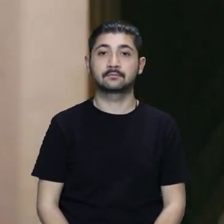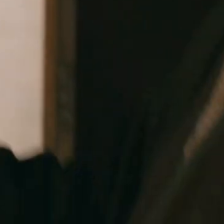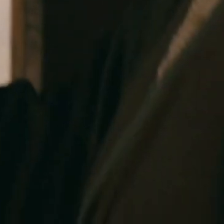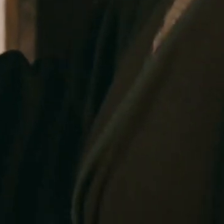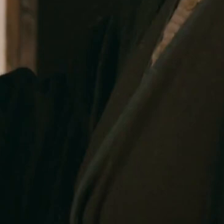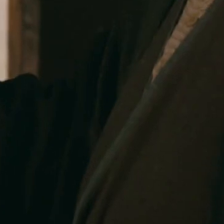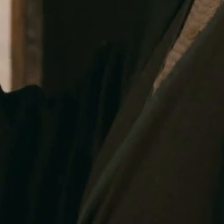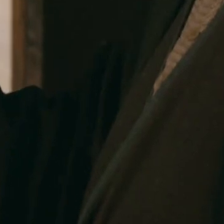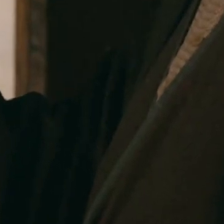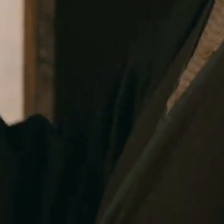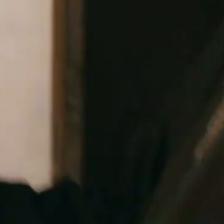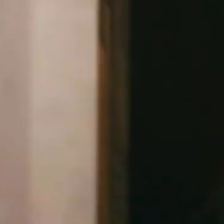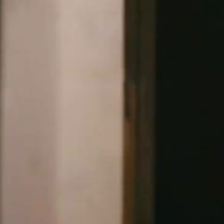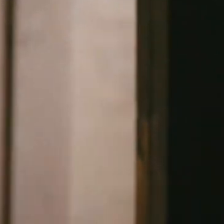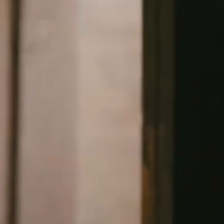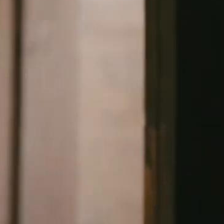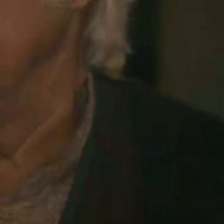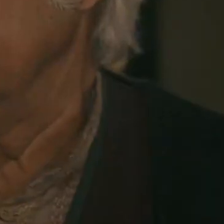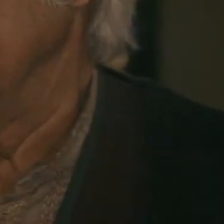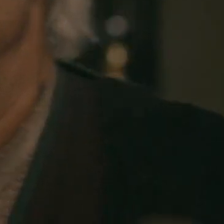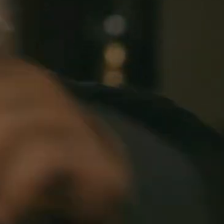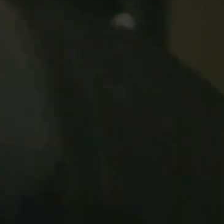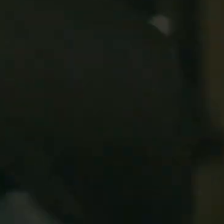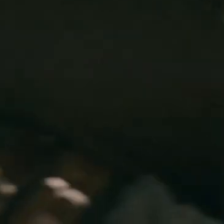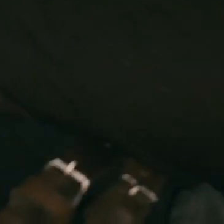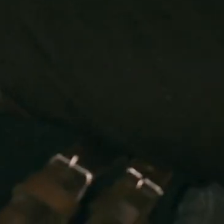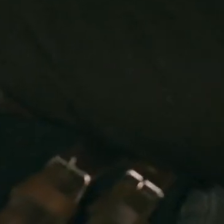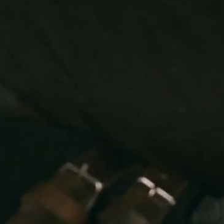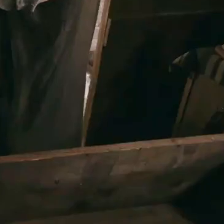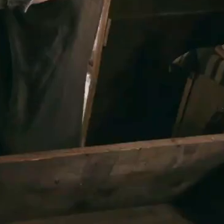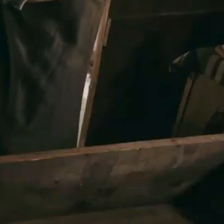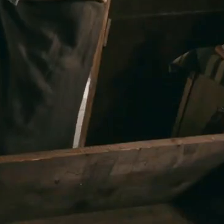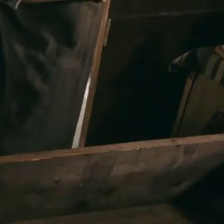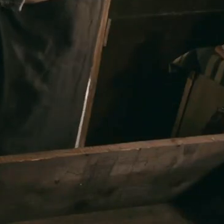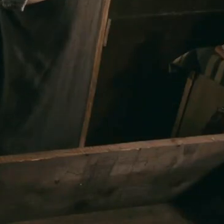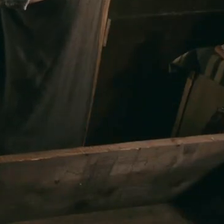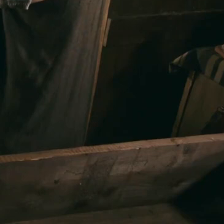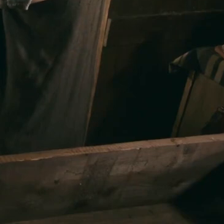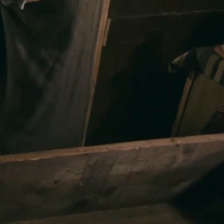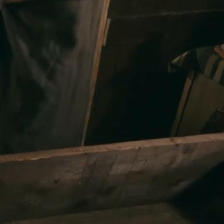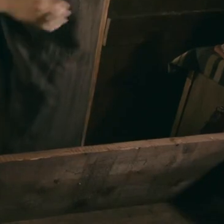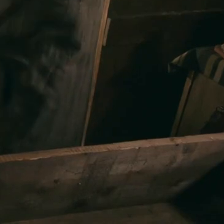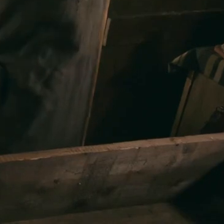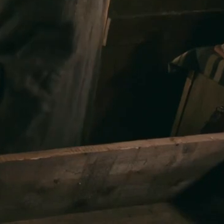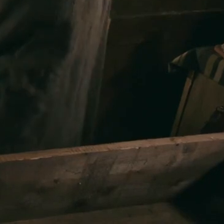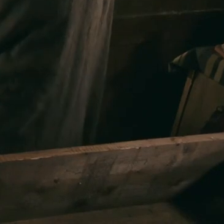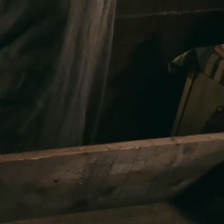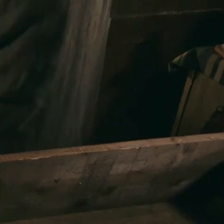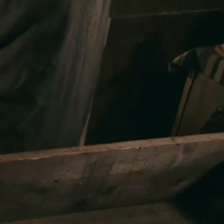Mehmet elini alıp öptü. Ardından kucaklaştılar. Hüsrev gülümseyerek yanaklarını sevip